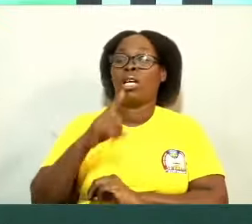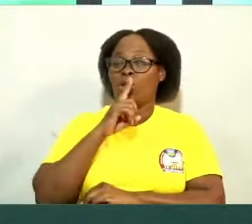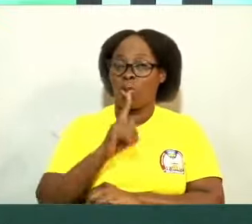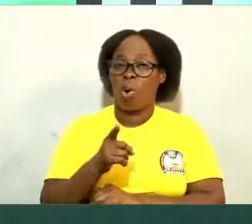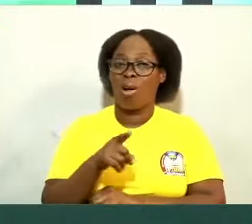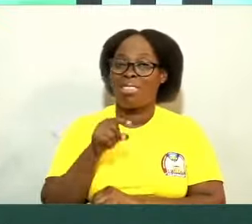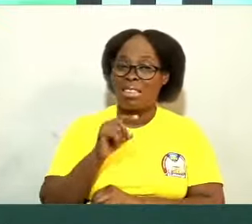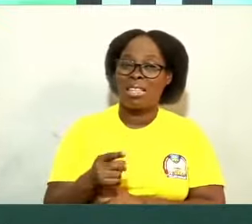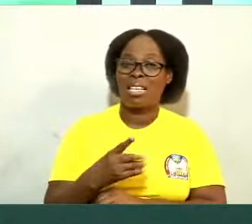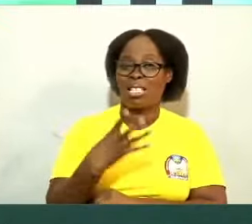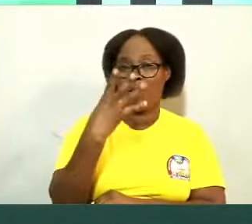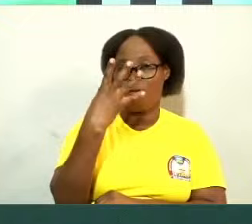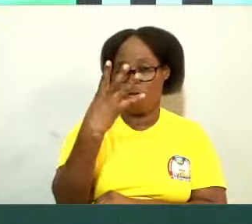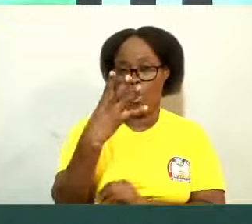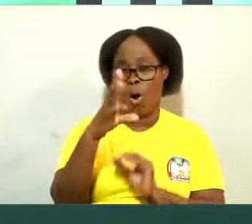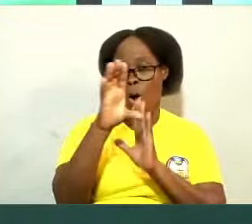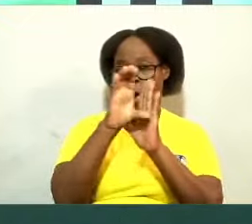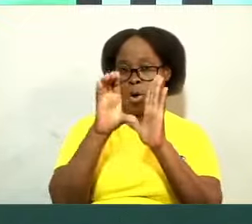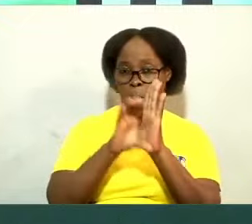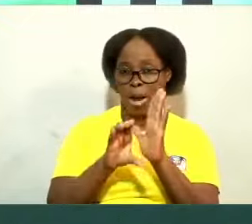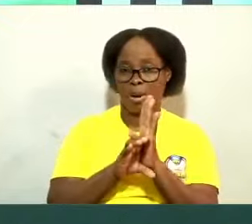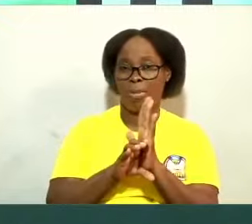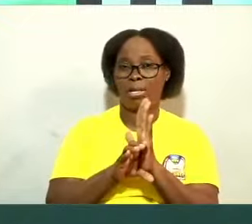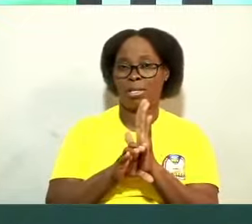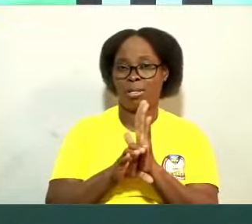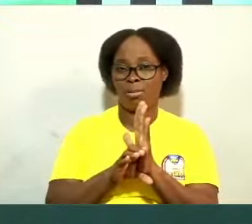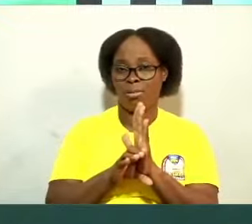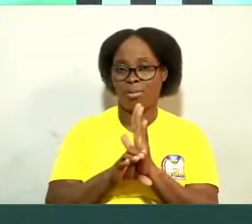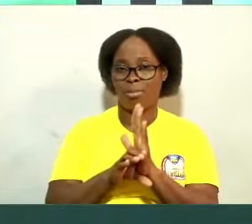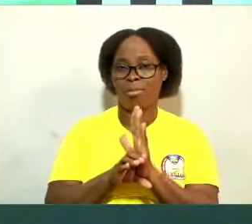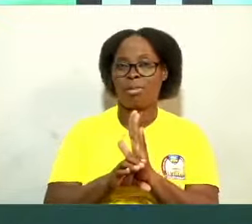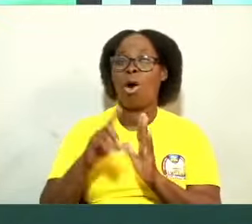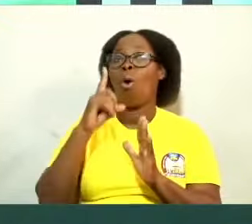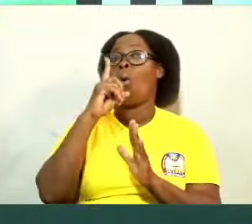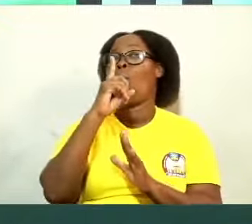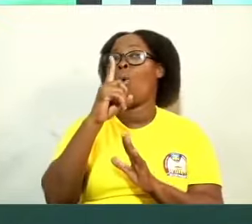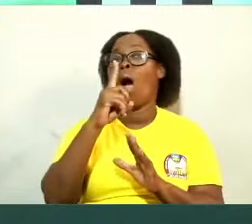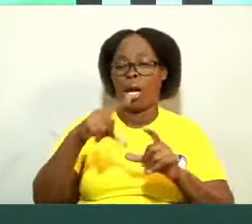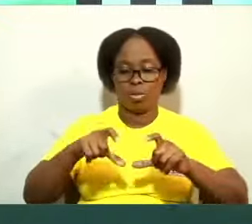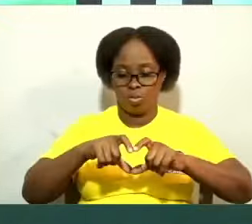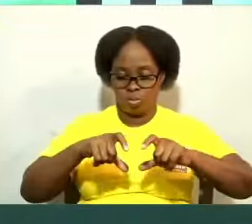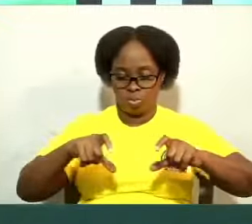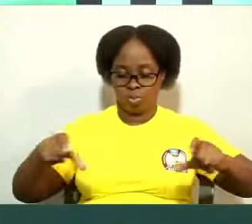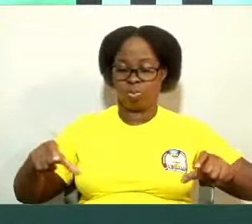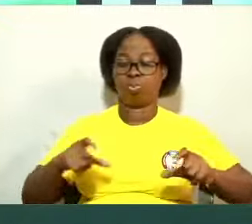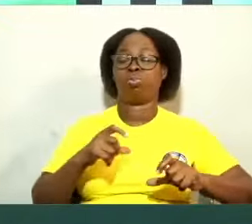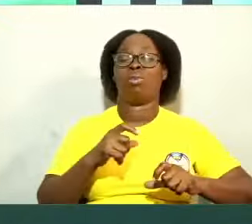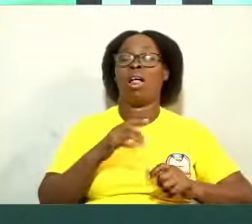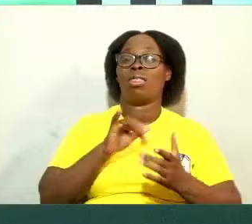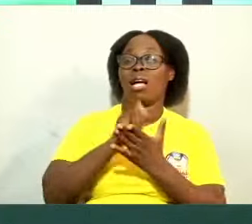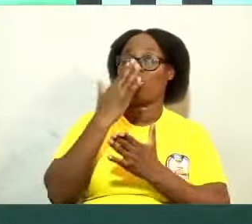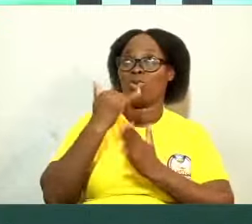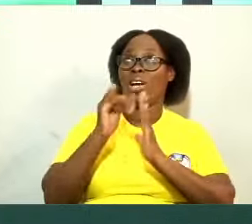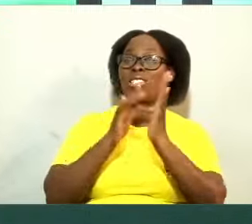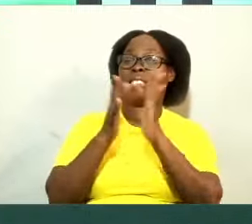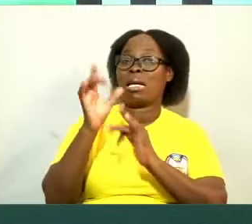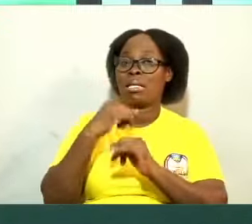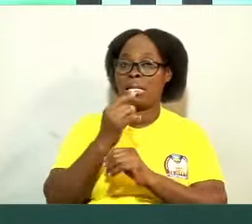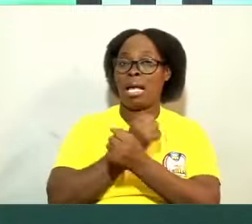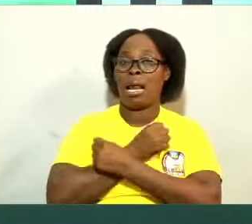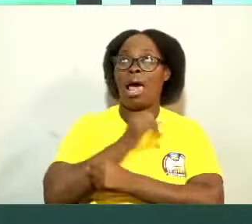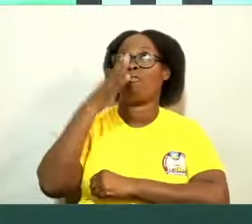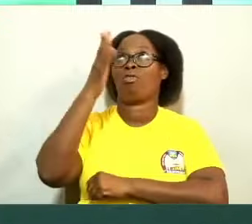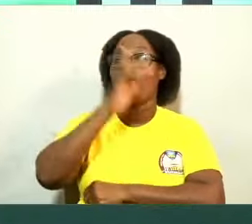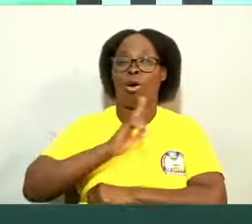hizi amri nne hizi ziko kwenye ubao mmoja, na ndio Yesu amesema mpende Bwana Mungu